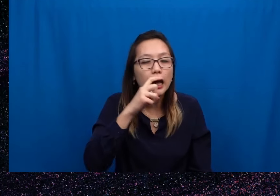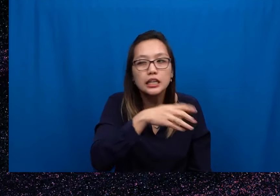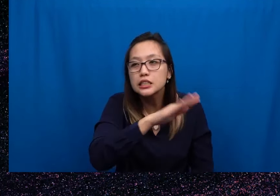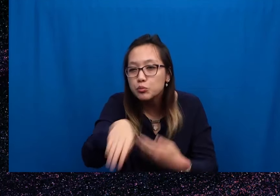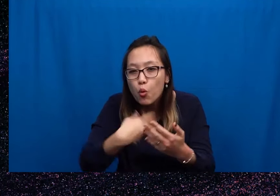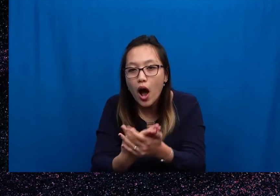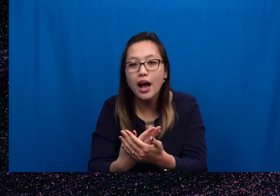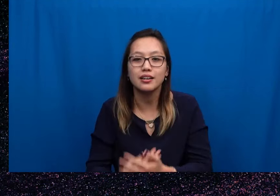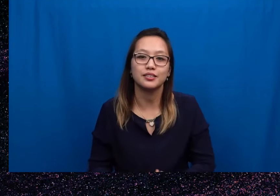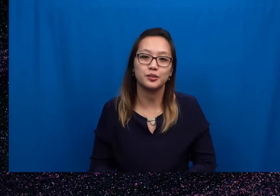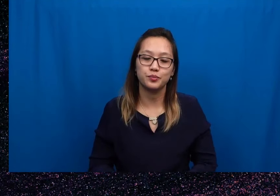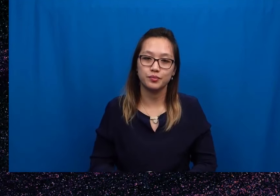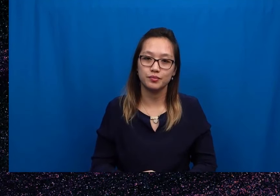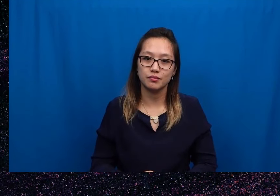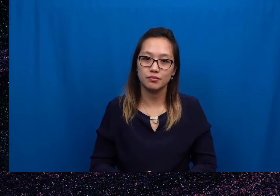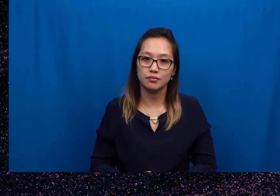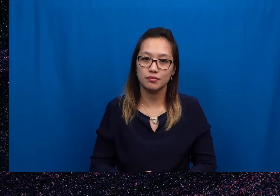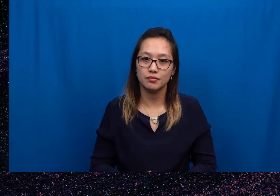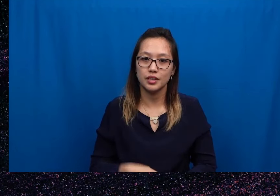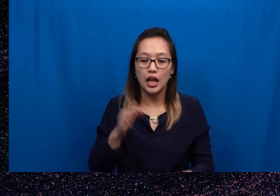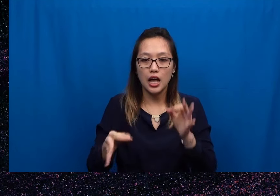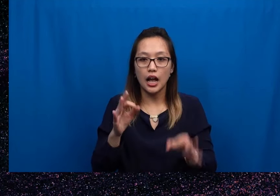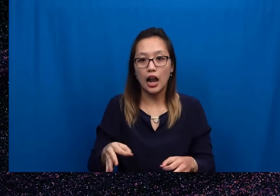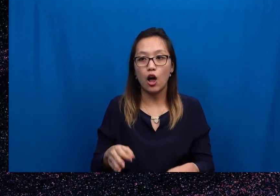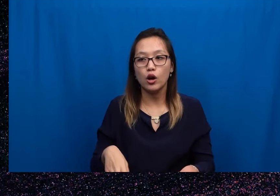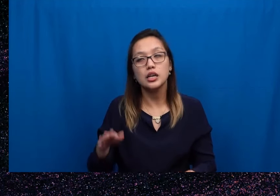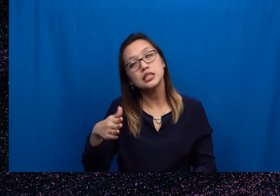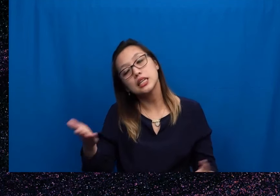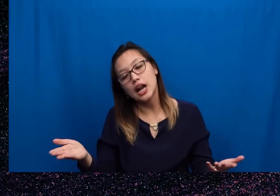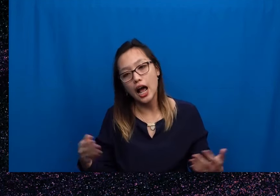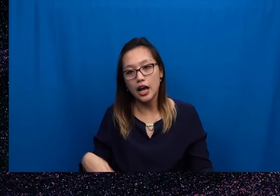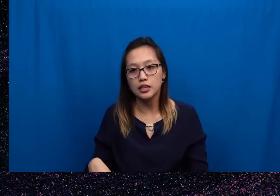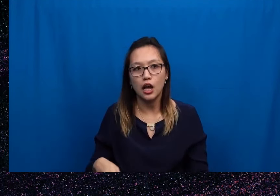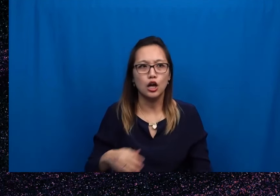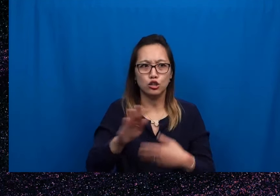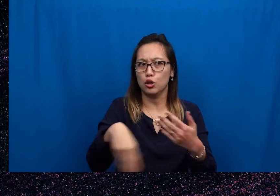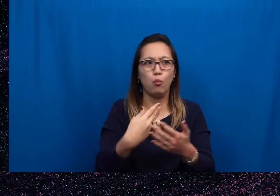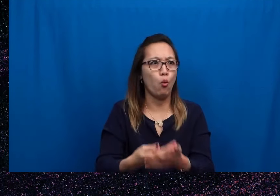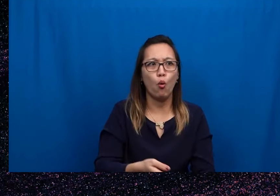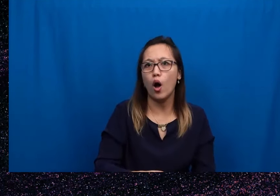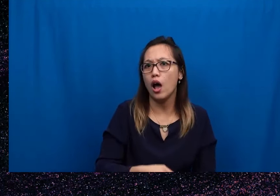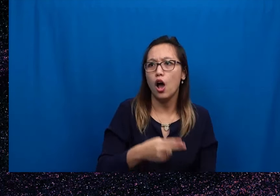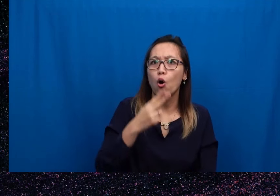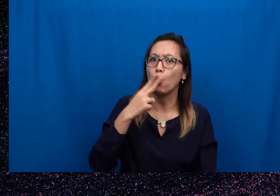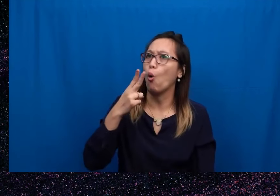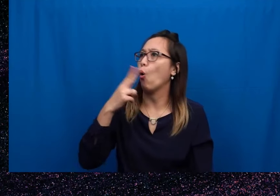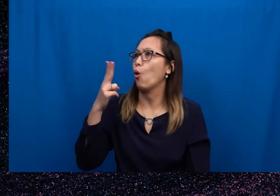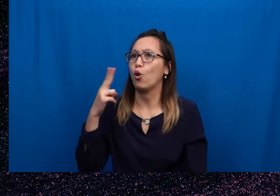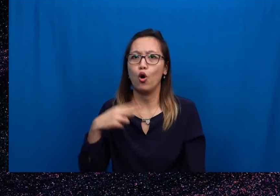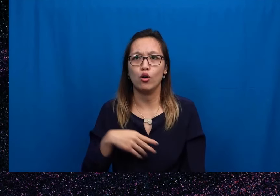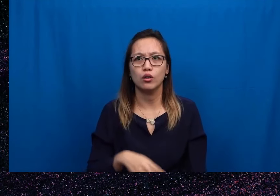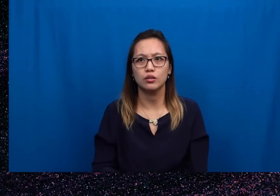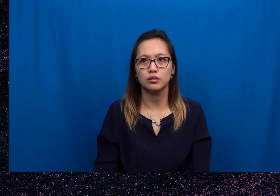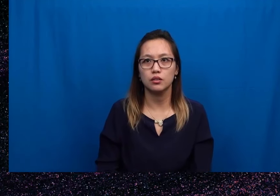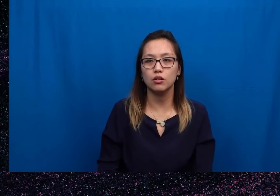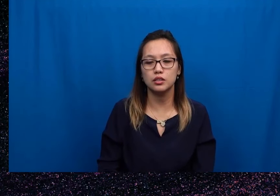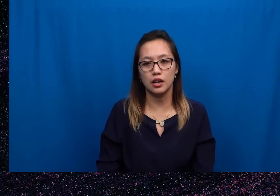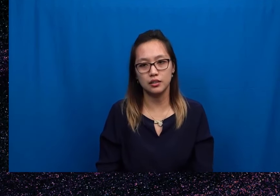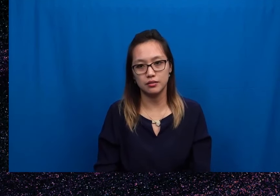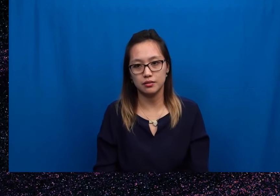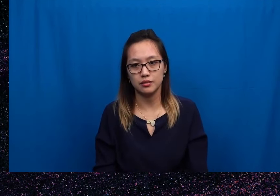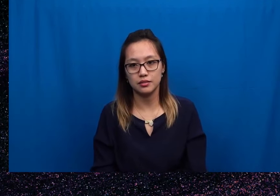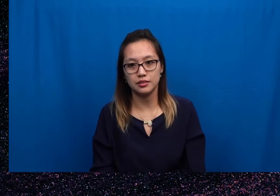kalau istirahat, hampir semuanya itu merokok, saudara. Hampir semuanya merokok. Satu hari, waktu saya berumur